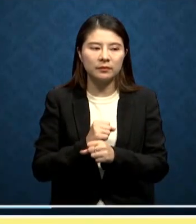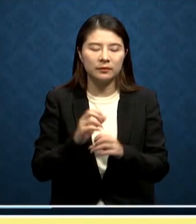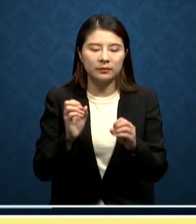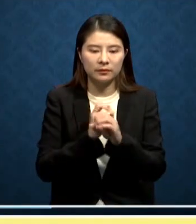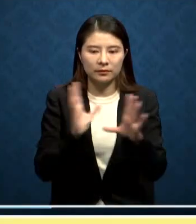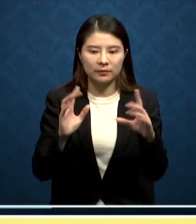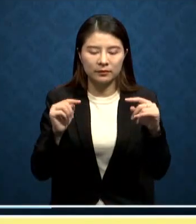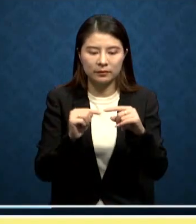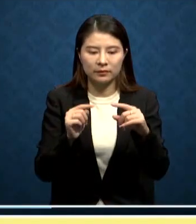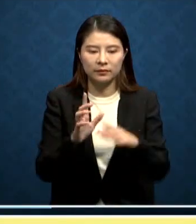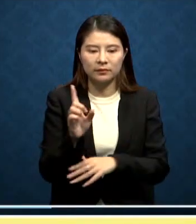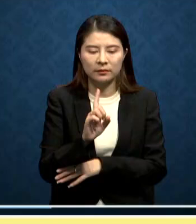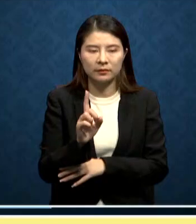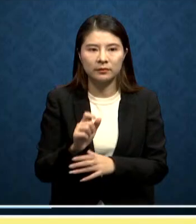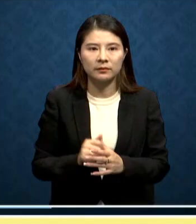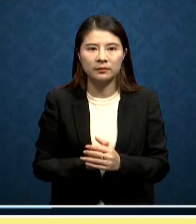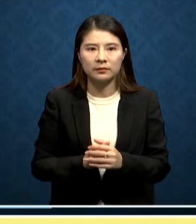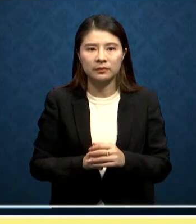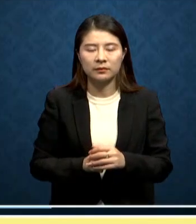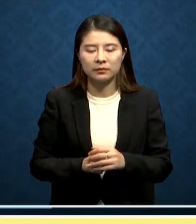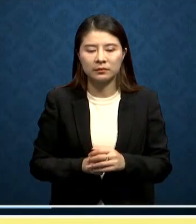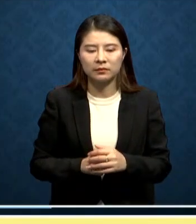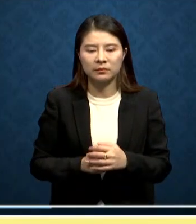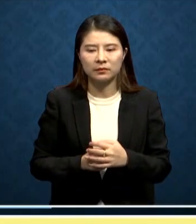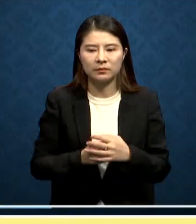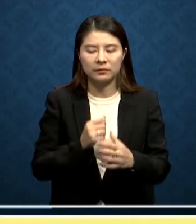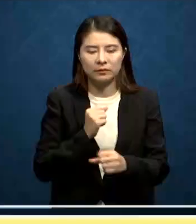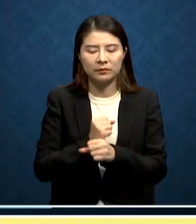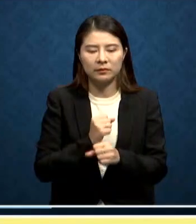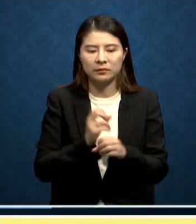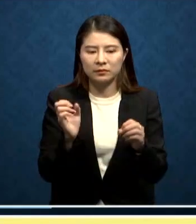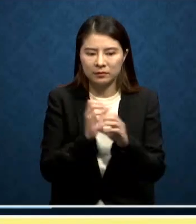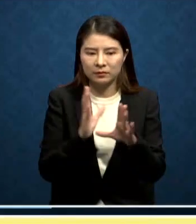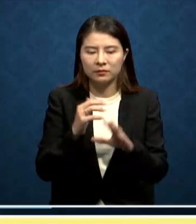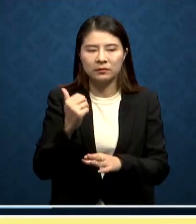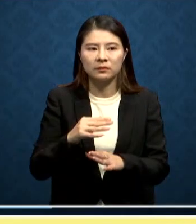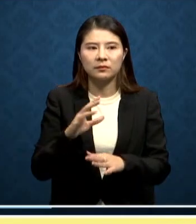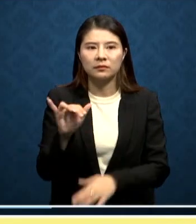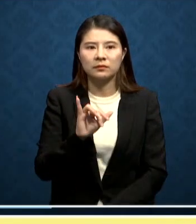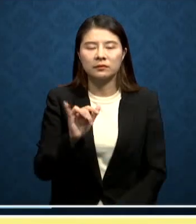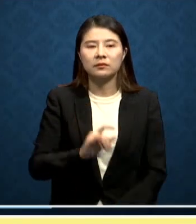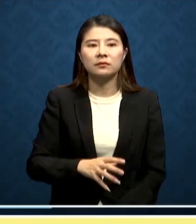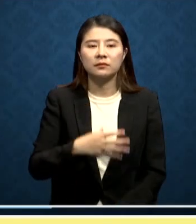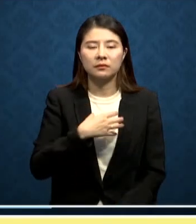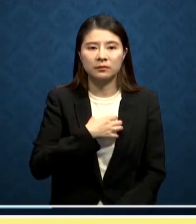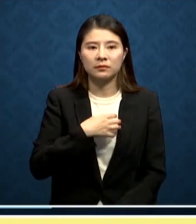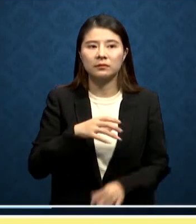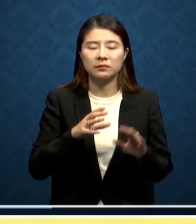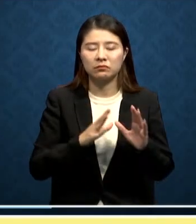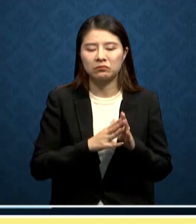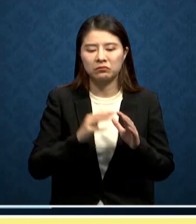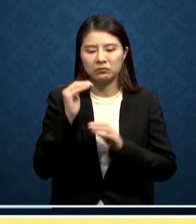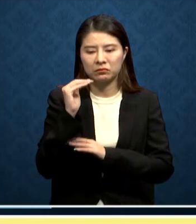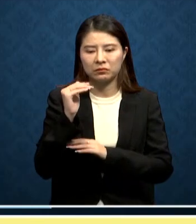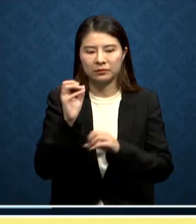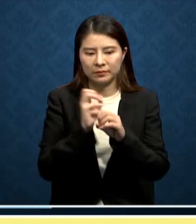มันมันยังไม่สามารถวัดได้ชัดเจนนะอยากจะให้ท่านเอ่อกำหนดตัวชี้วัดให้ให้